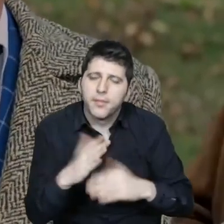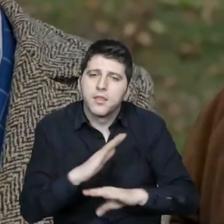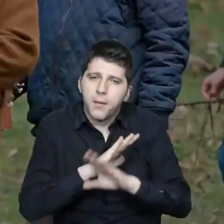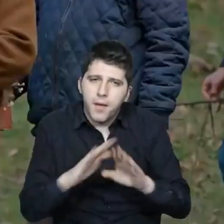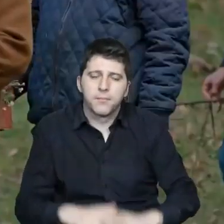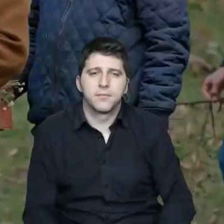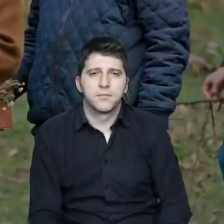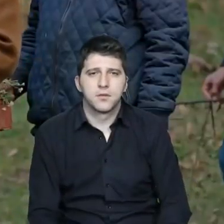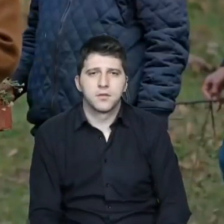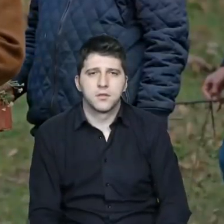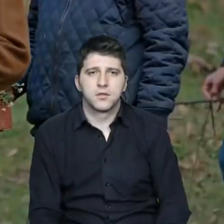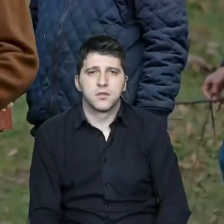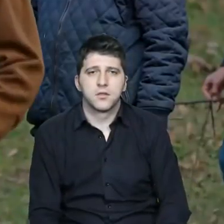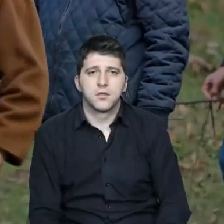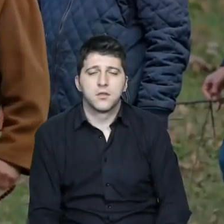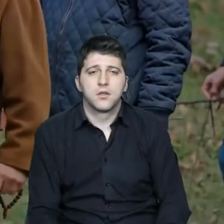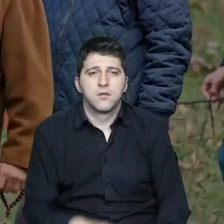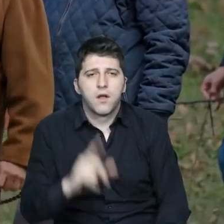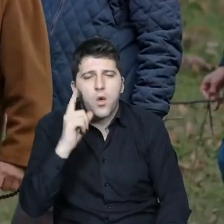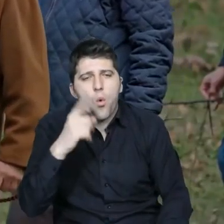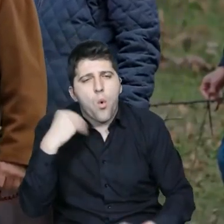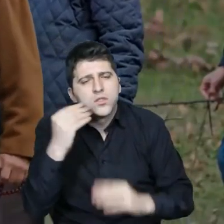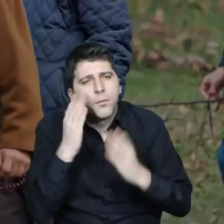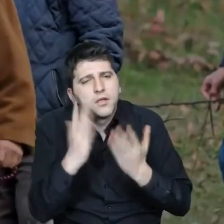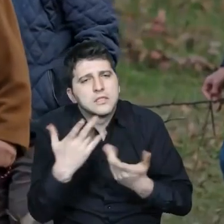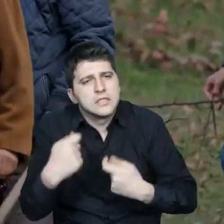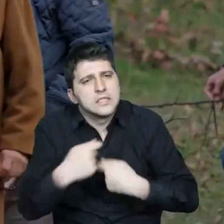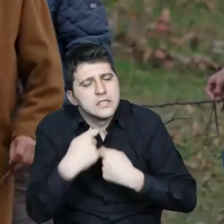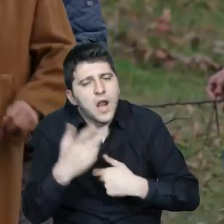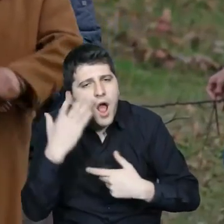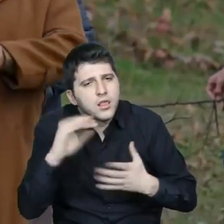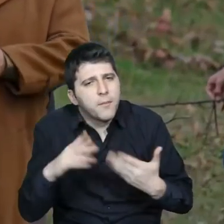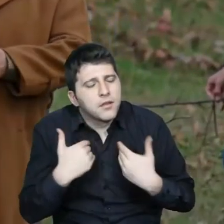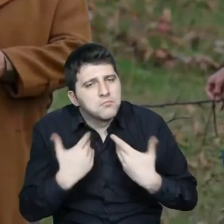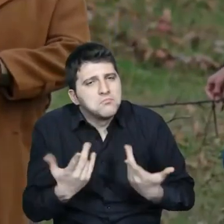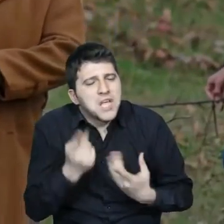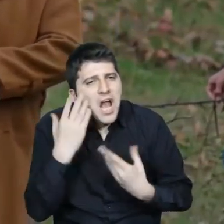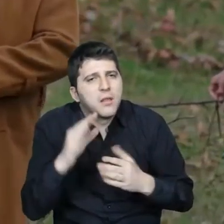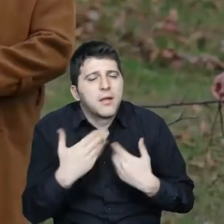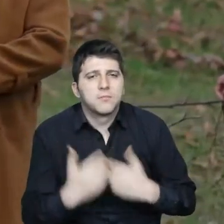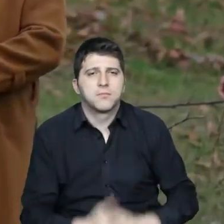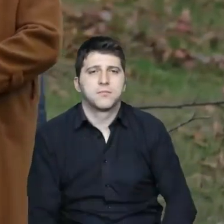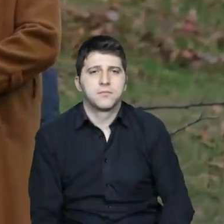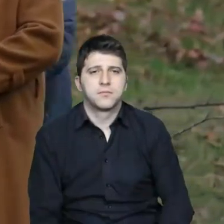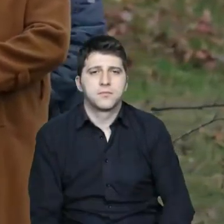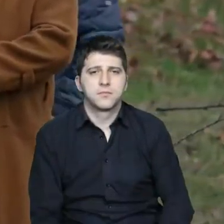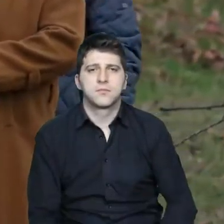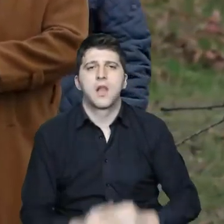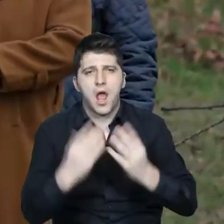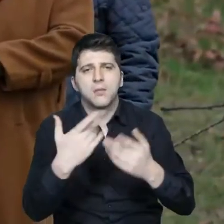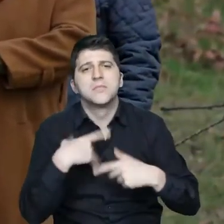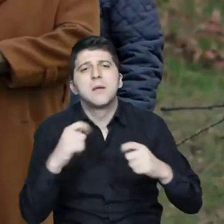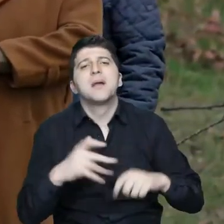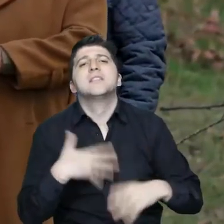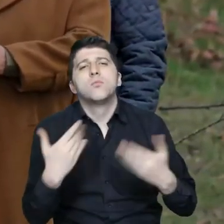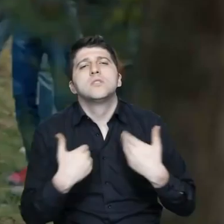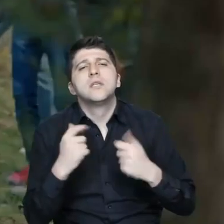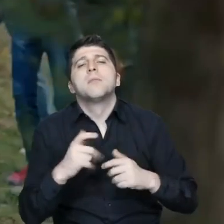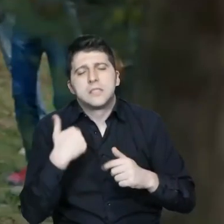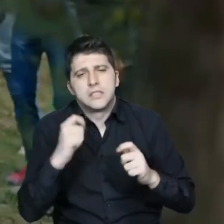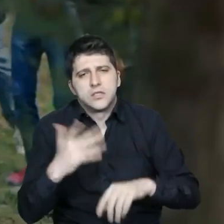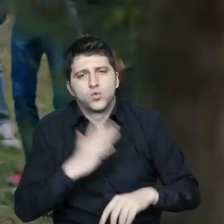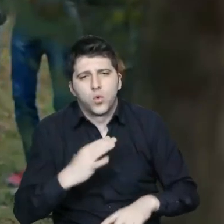tamam. Vallahi billahi sen de hocam bir niye bu kadar ısrarcı olduğunu anlamadım ki ben bir şey. Ver, al. Biz yapmak istemiyor, biz de yapmak